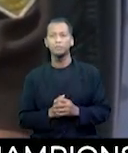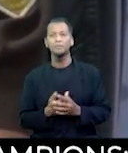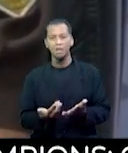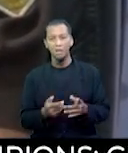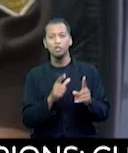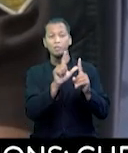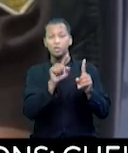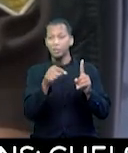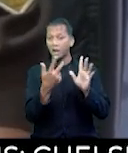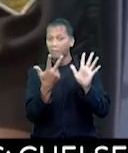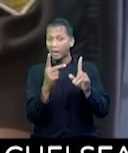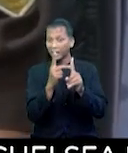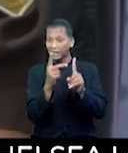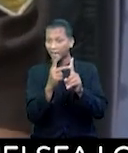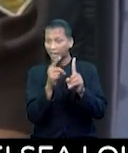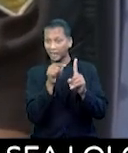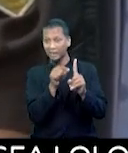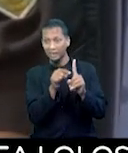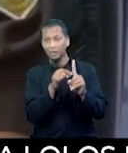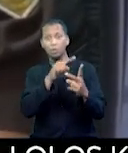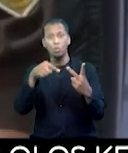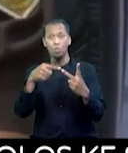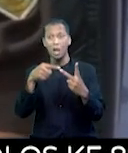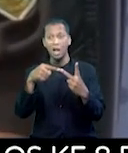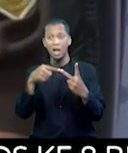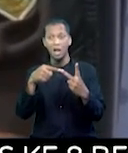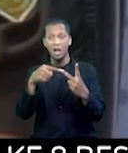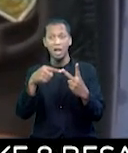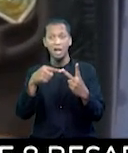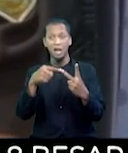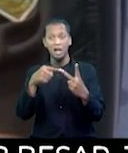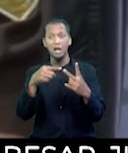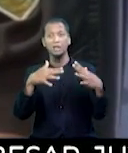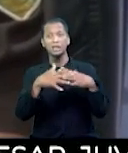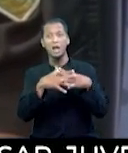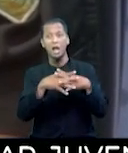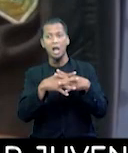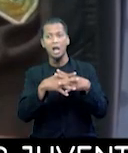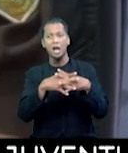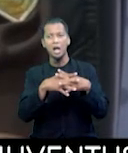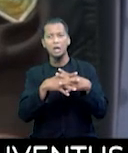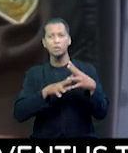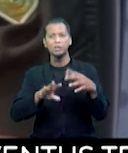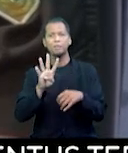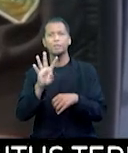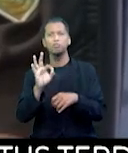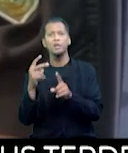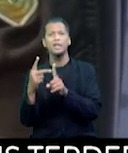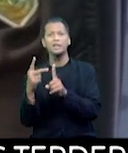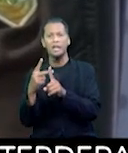hektar. Yang kedua adalah menyediakan lahan sebanyak 40 hektar. Salah